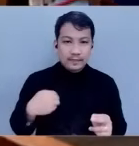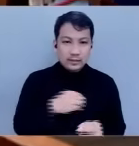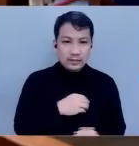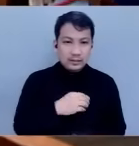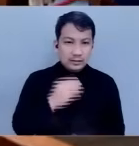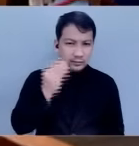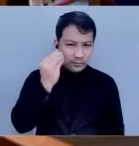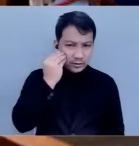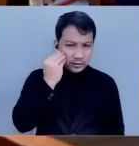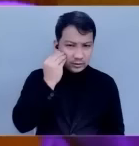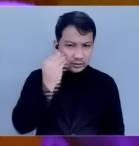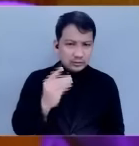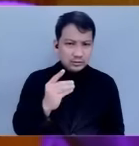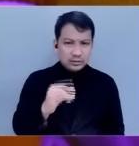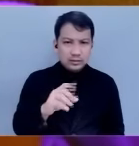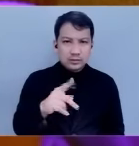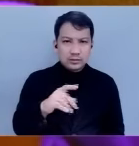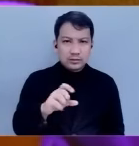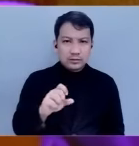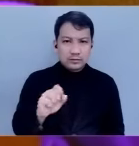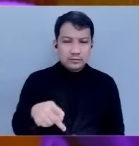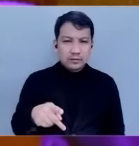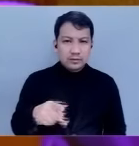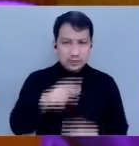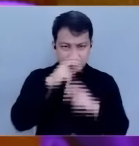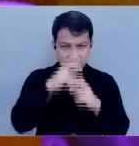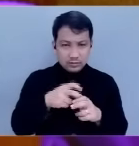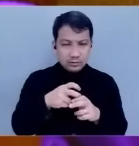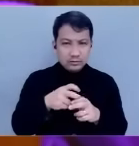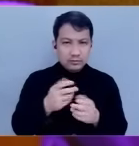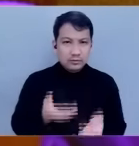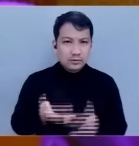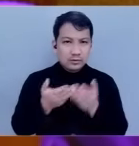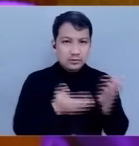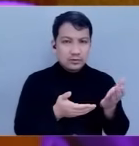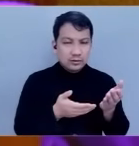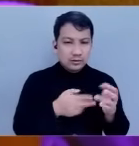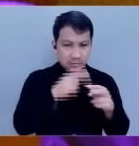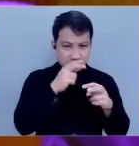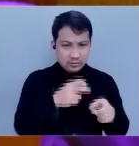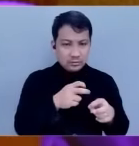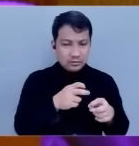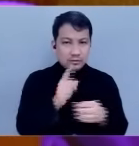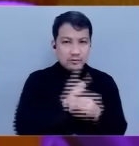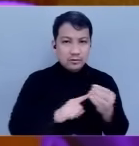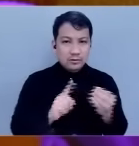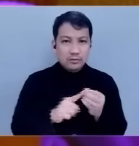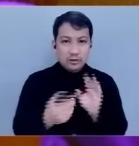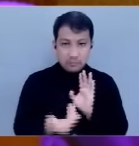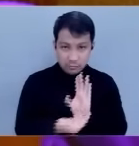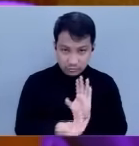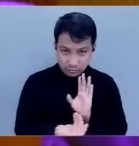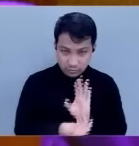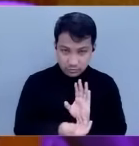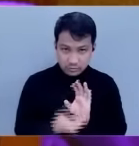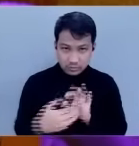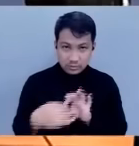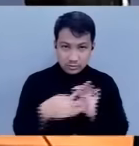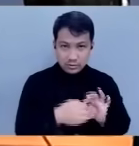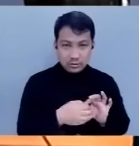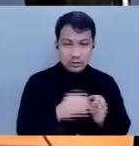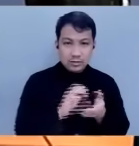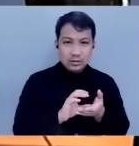Dalipe sa lumutang na issue. Mahigpit daw ang paghahain ng impeachment complaint at kailangan ng ebidensyang nakaayon sa